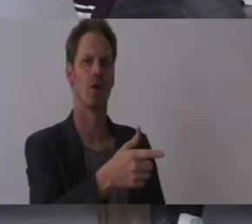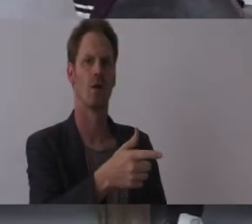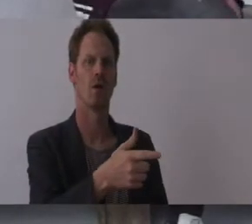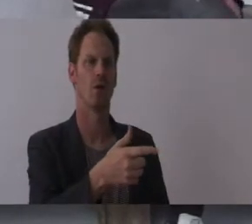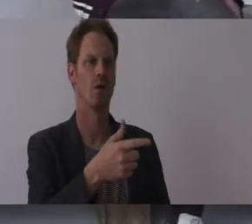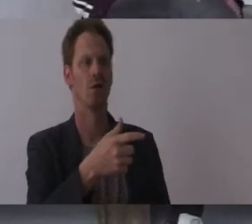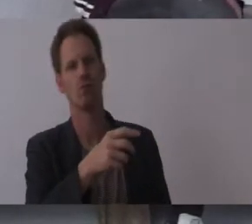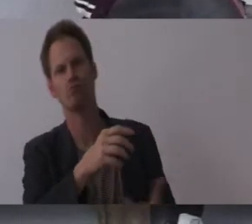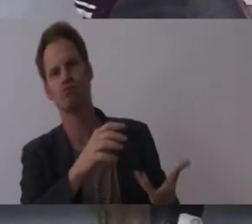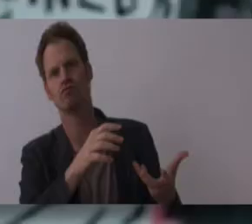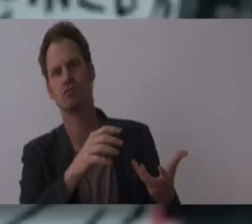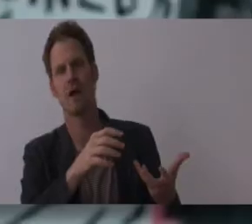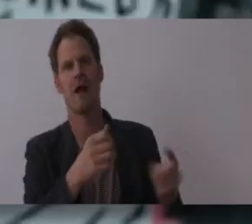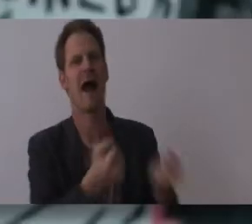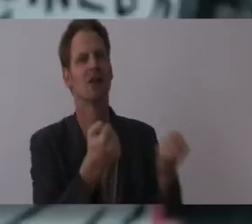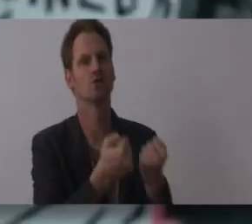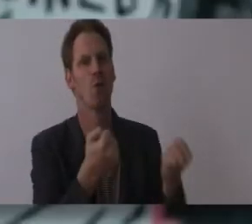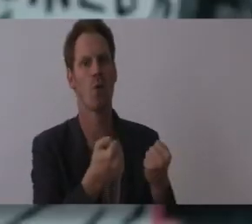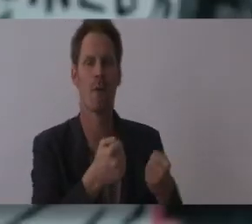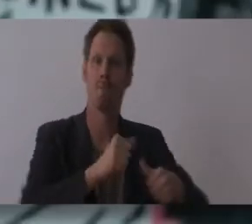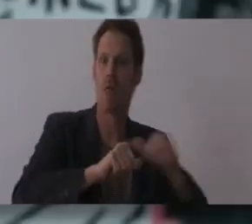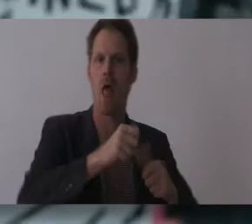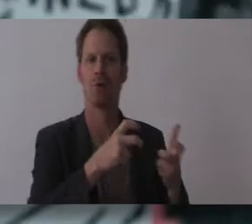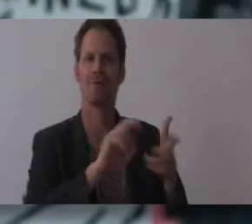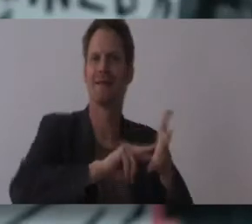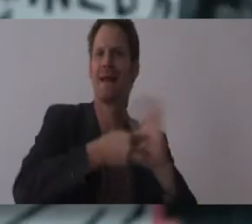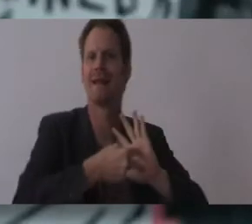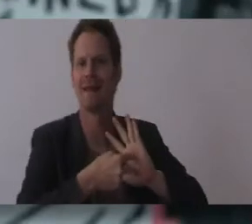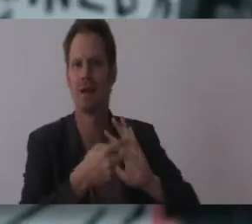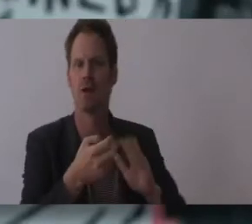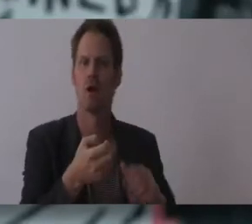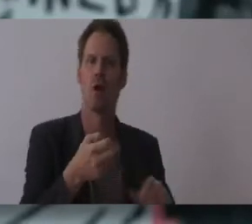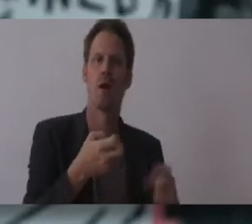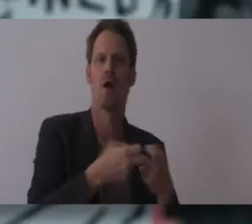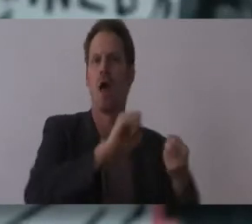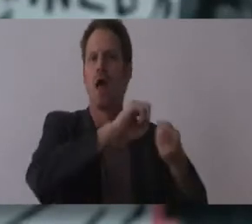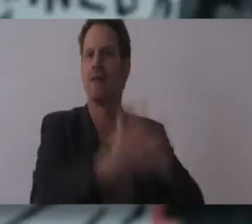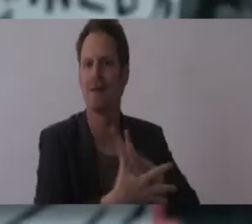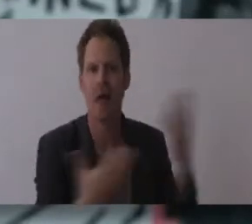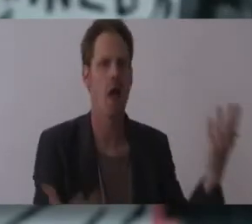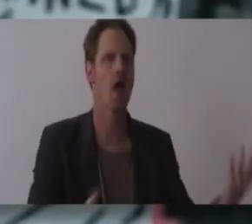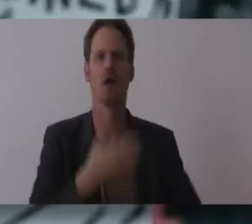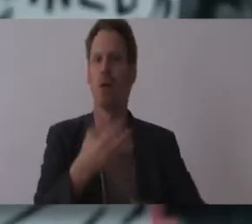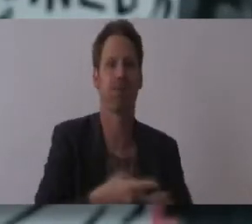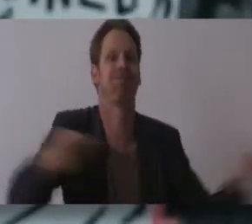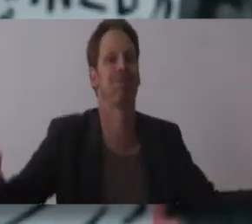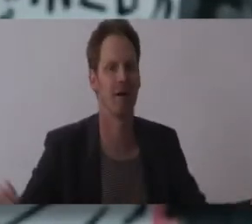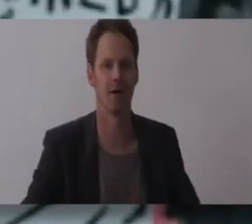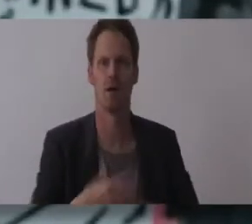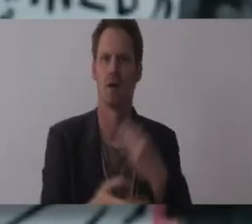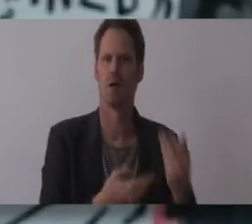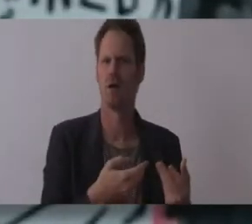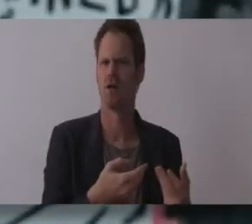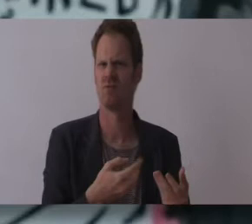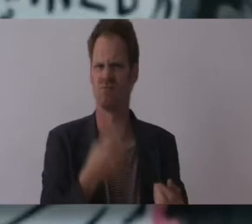moderne, il utilise évidemment toutes les techniques modernes, le buzz sur Internet, voilà.